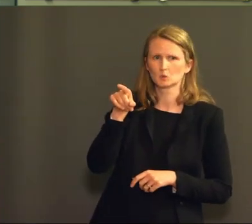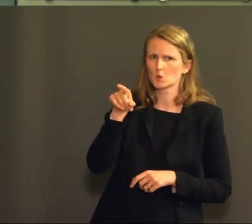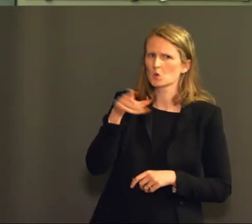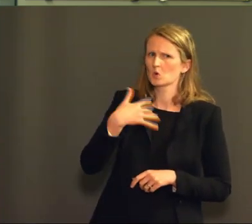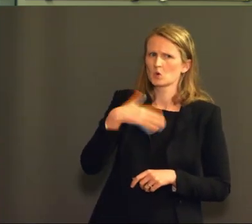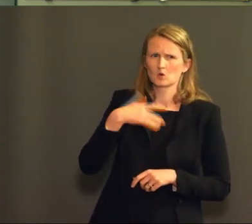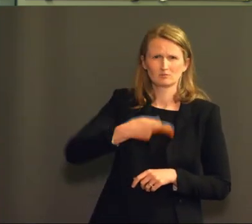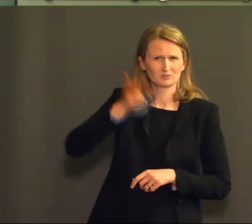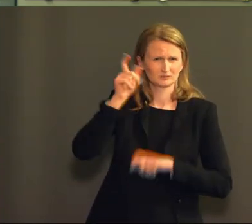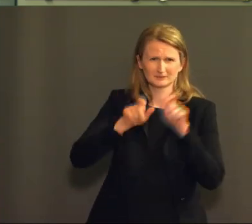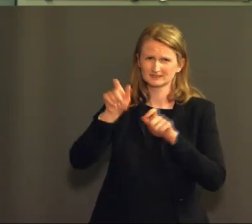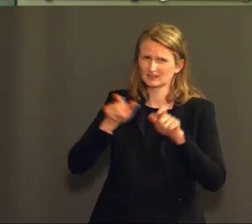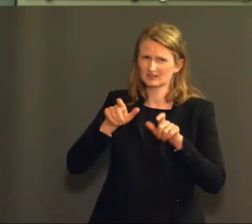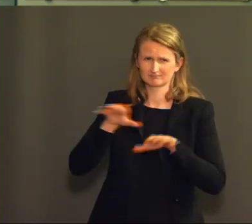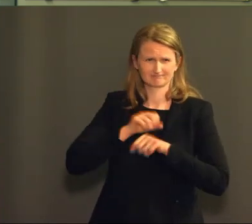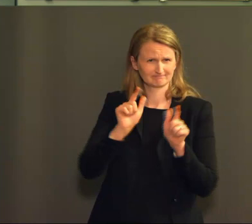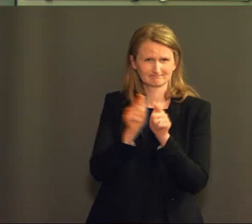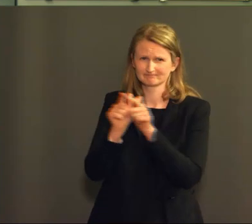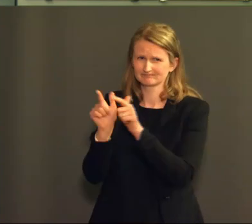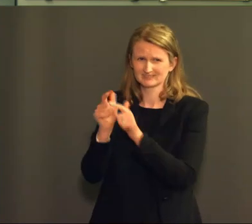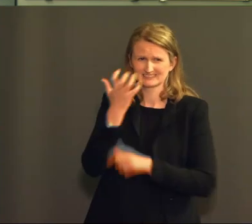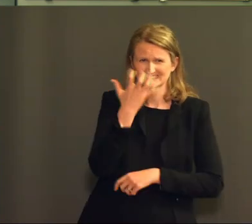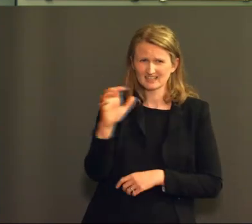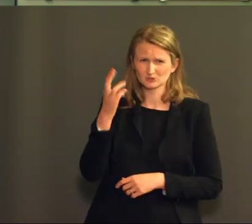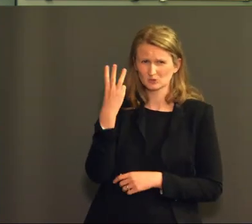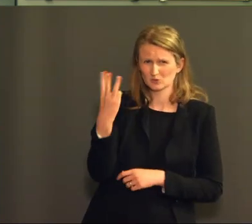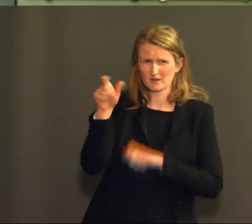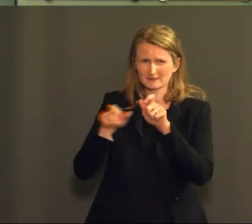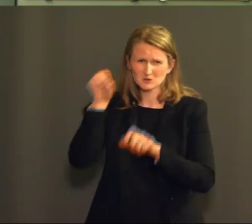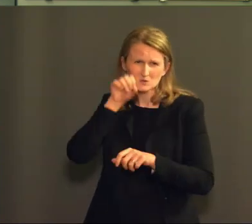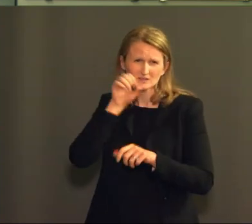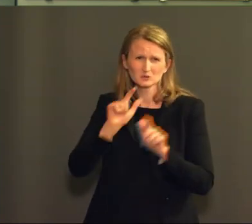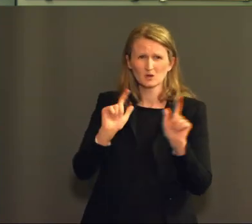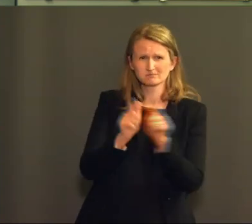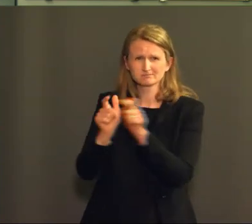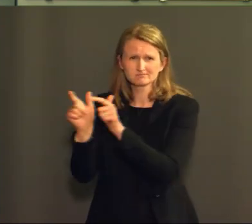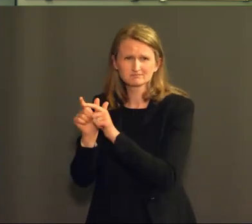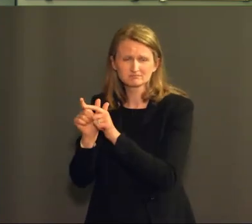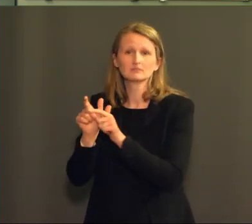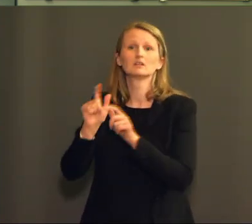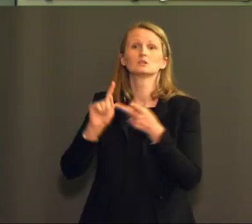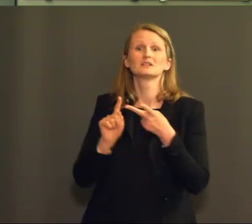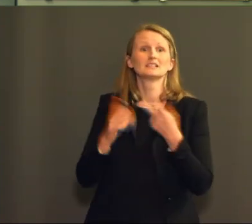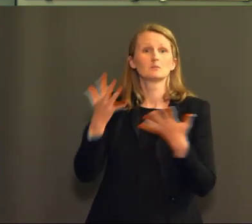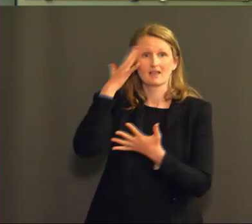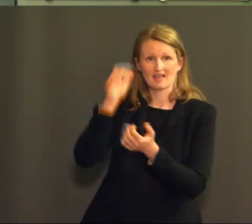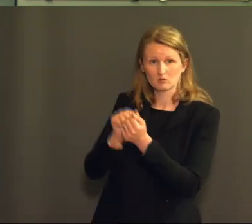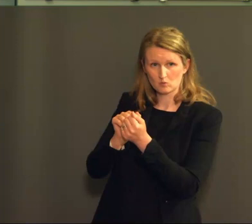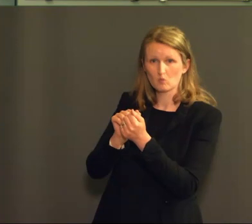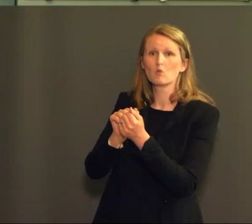503 par jour, suivi par le Hainaut et Bruxelles, avec respectivement 499